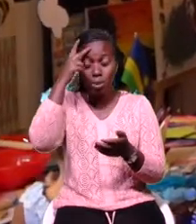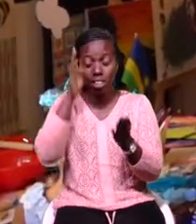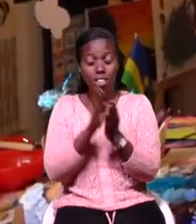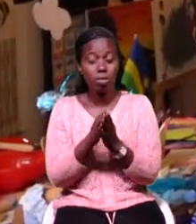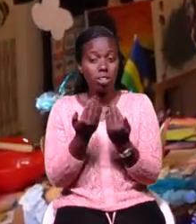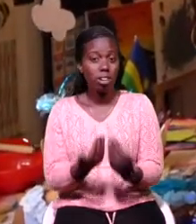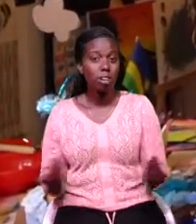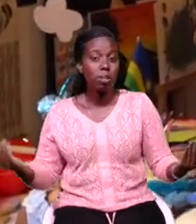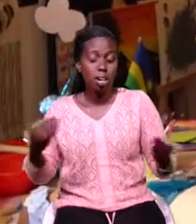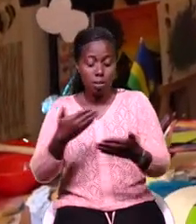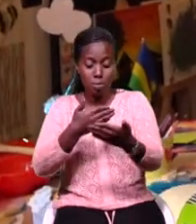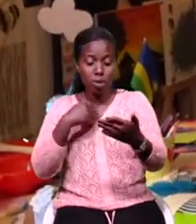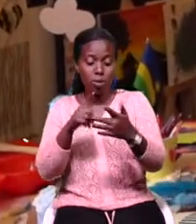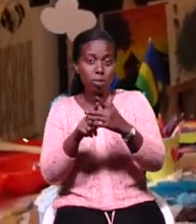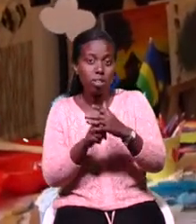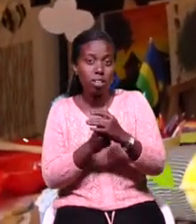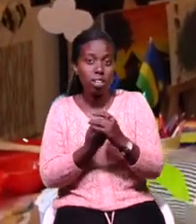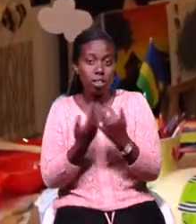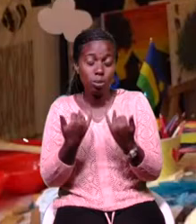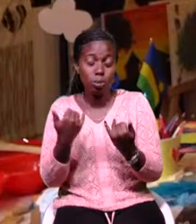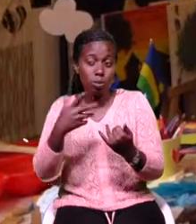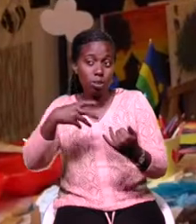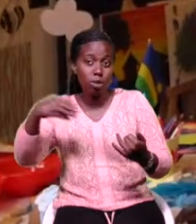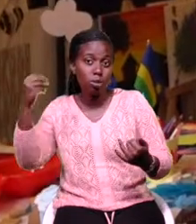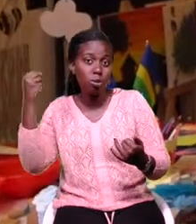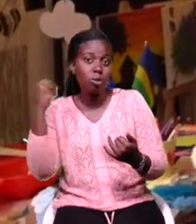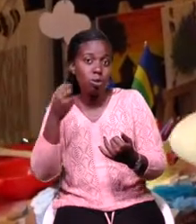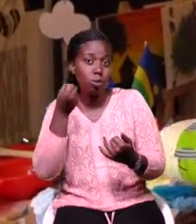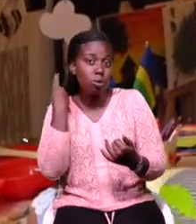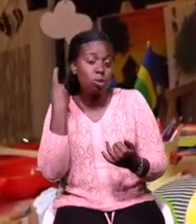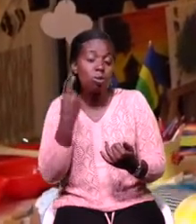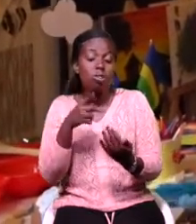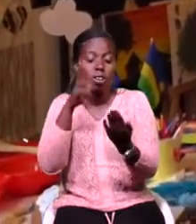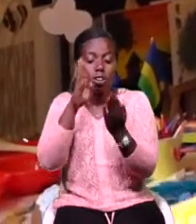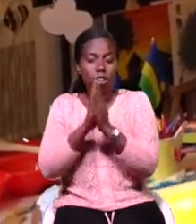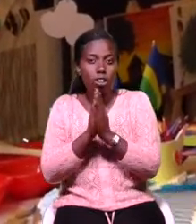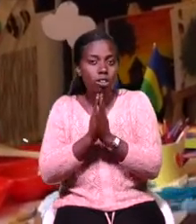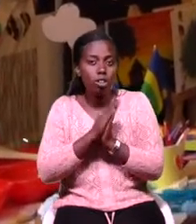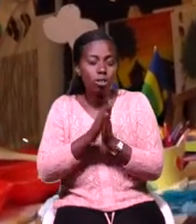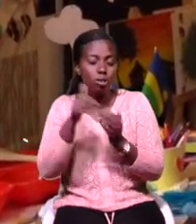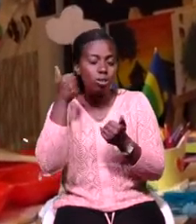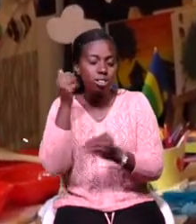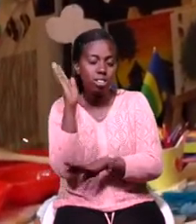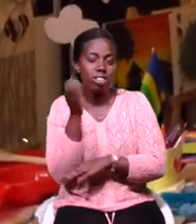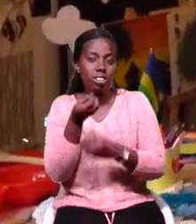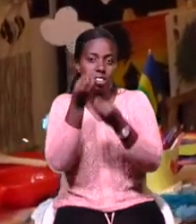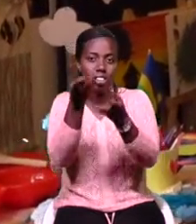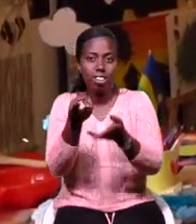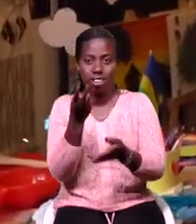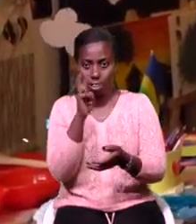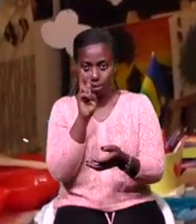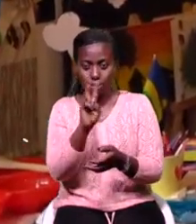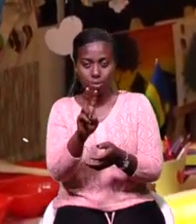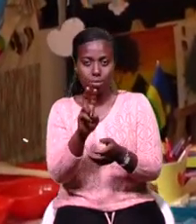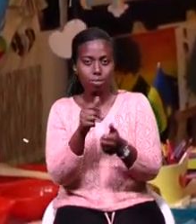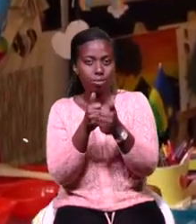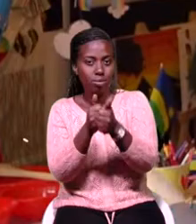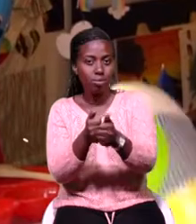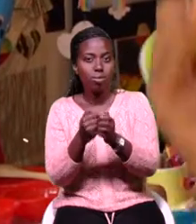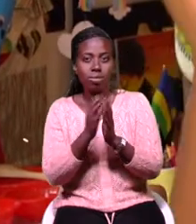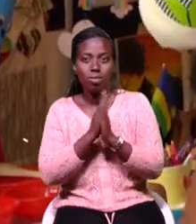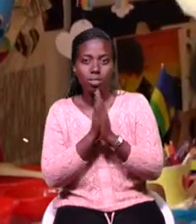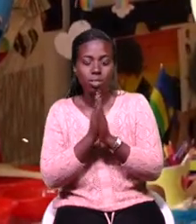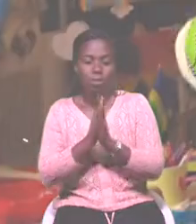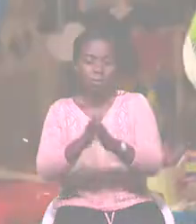Babyeyi namwe bana, mbere y'uko dutangira tujye kumva inkuru nziza yitwa Igiti Gitanga. Ngaho mukurikire